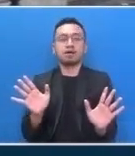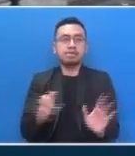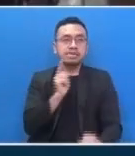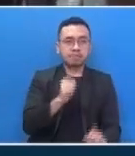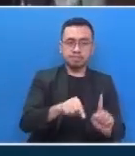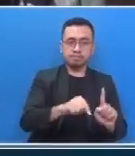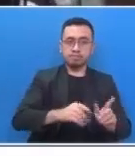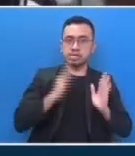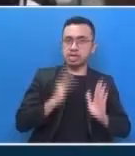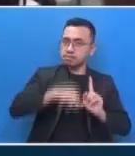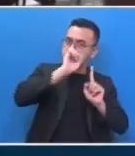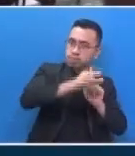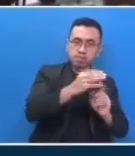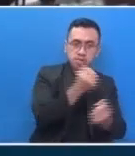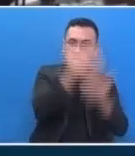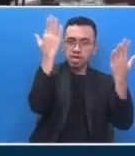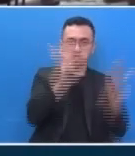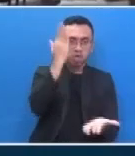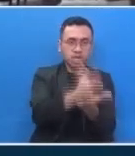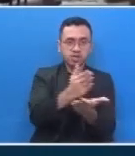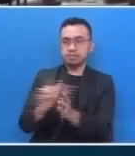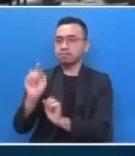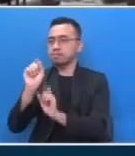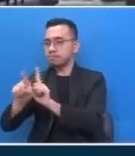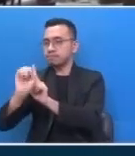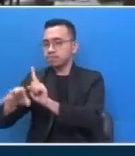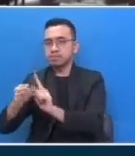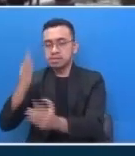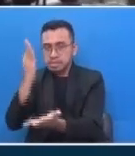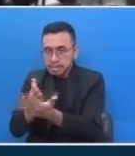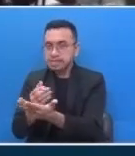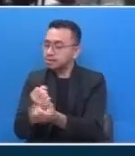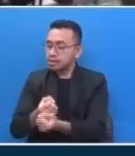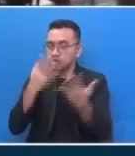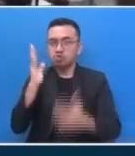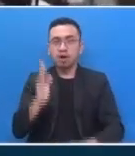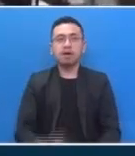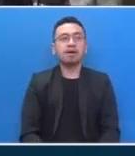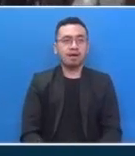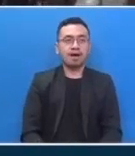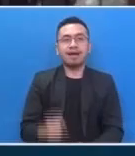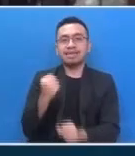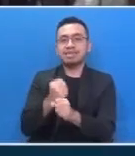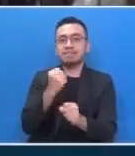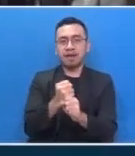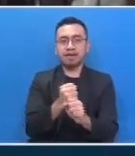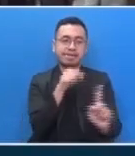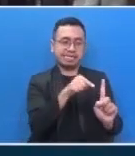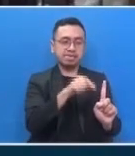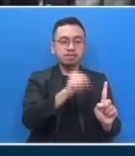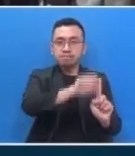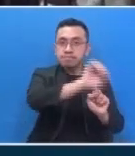menyatakan sikapnya kedua-duanya dikritik juga tapi mendapatkan pujian juga Gibran dipuji oleh orang-orang yang merasa